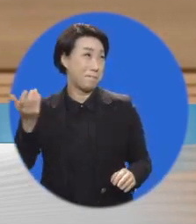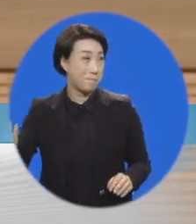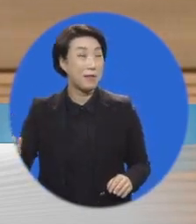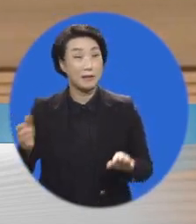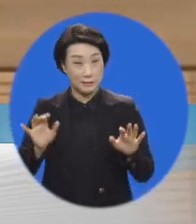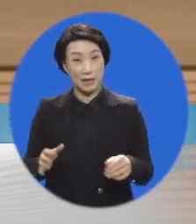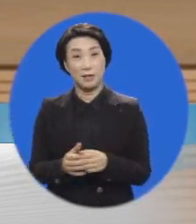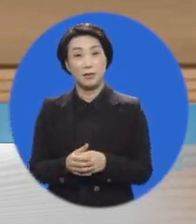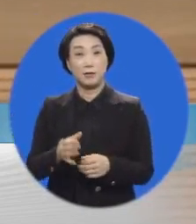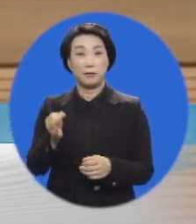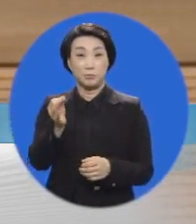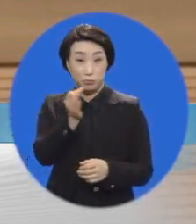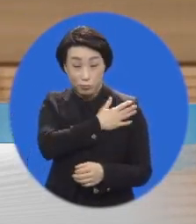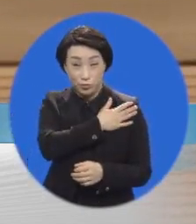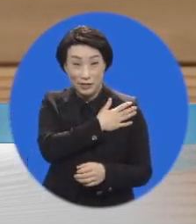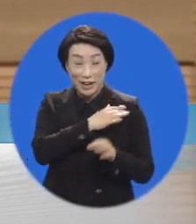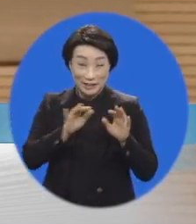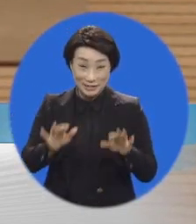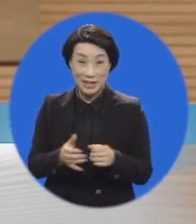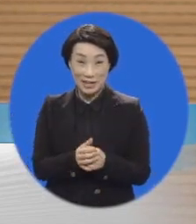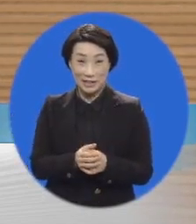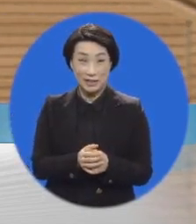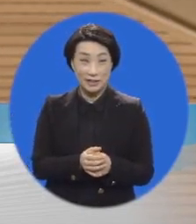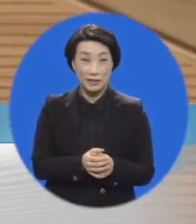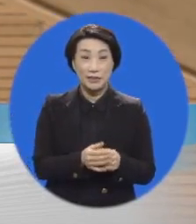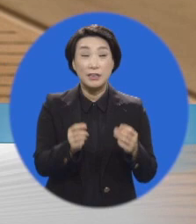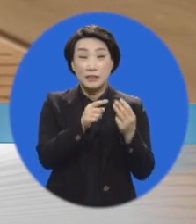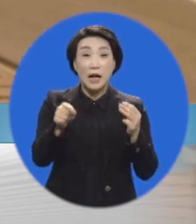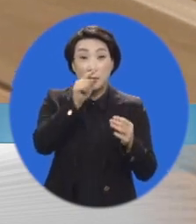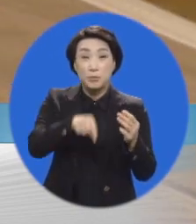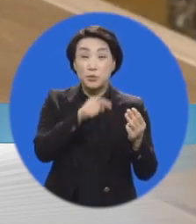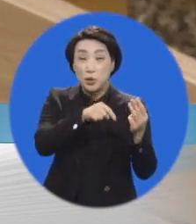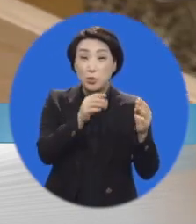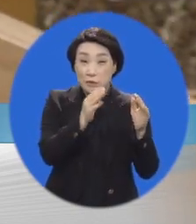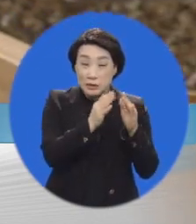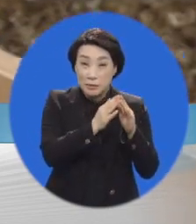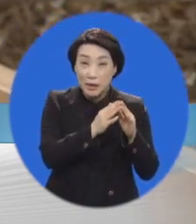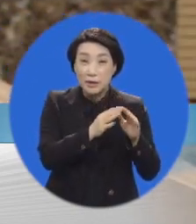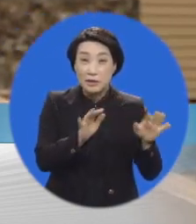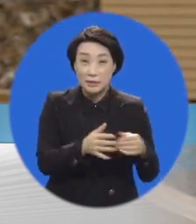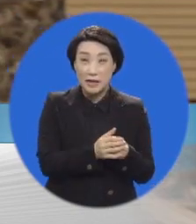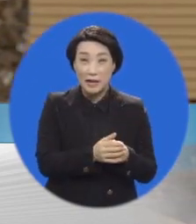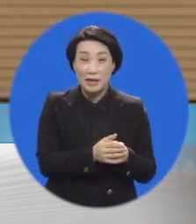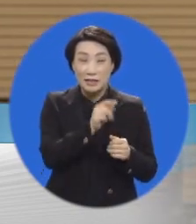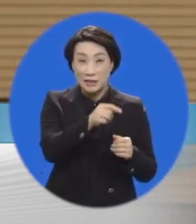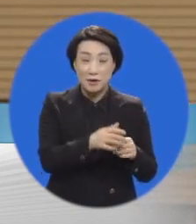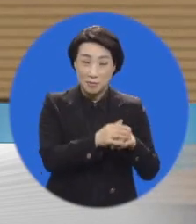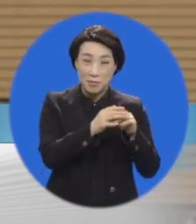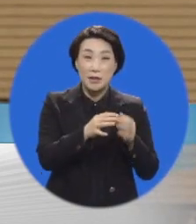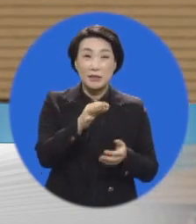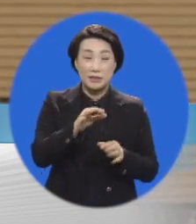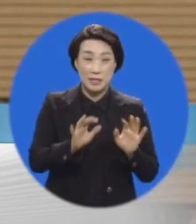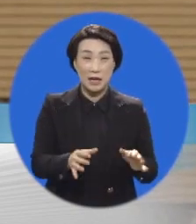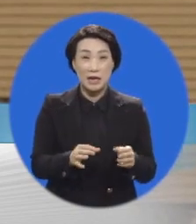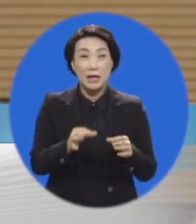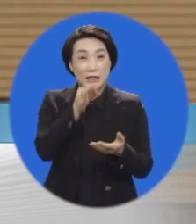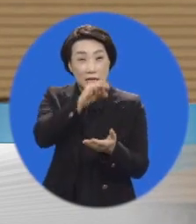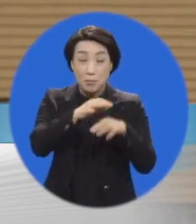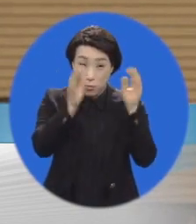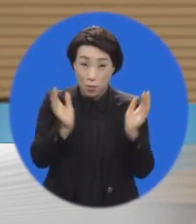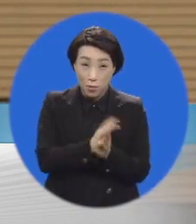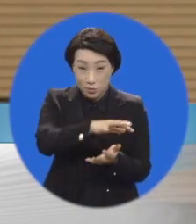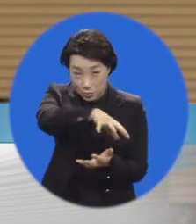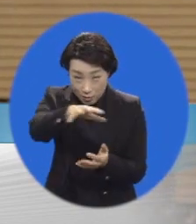거부가 돼가지고 집에 이제 아버지 지금 외삼촌의 집에서 외삼촌 깍대기 벗기다시피 해가지고 재산 다